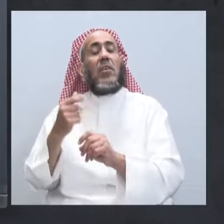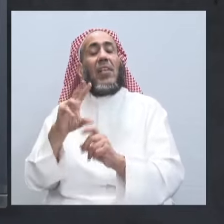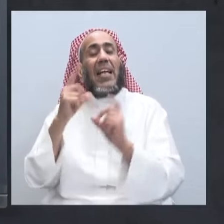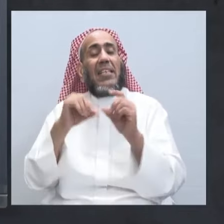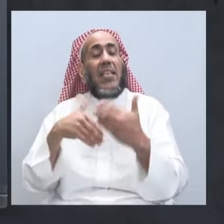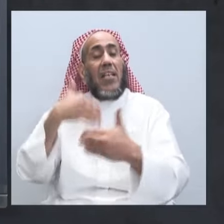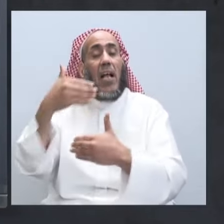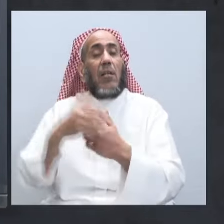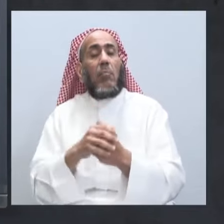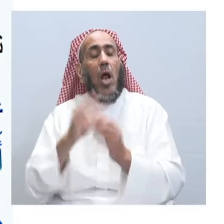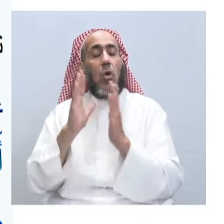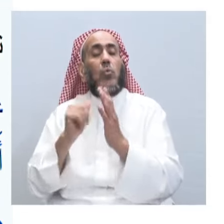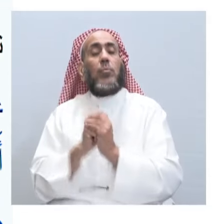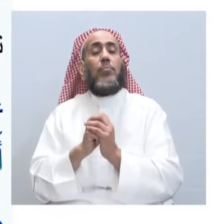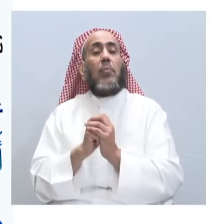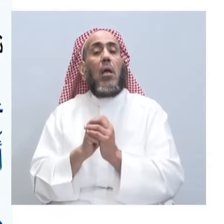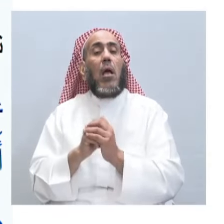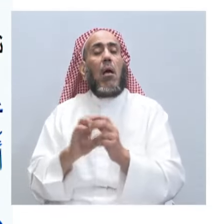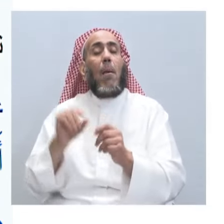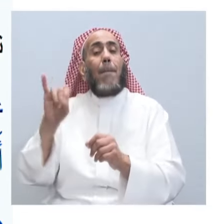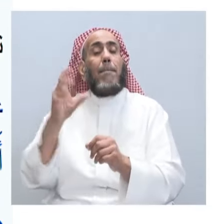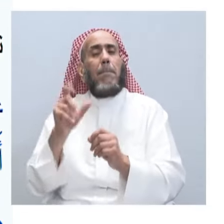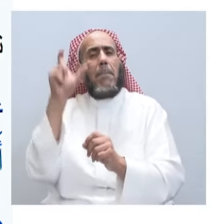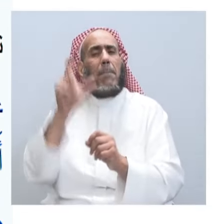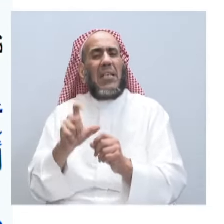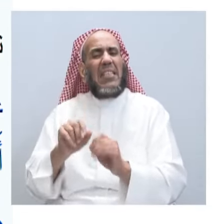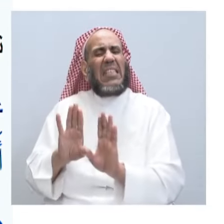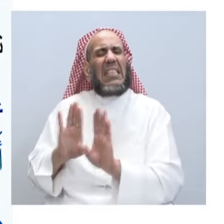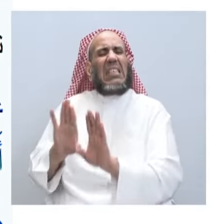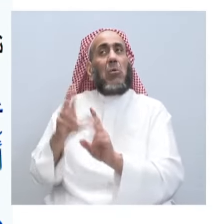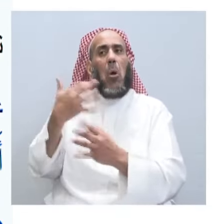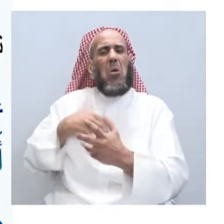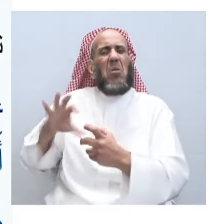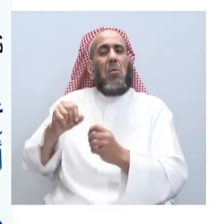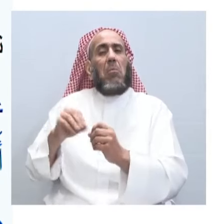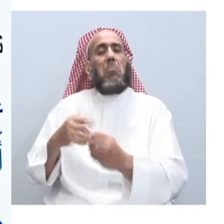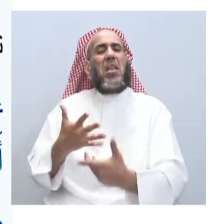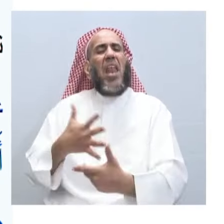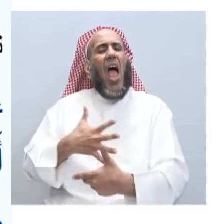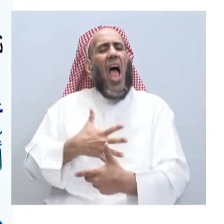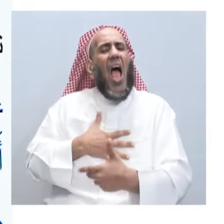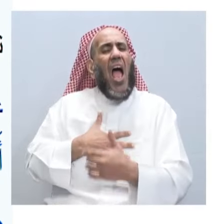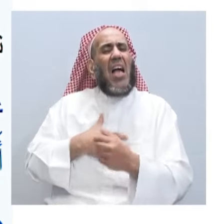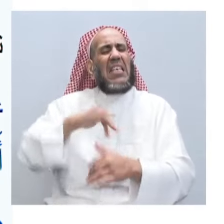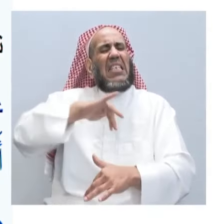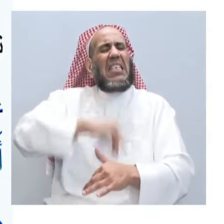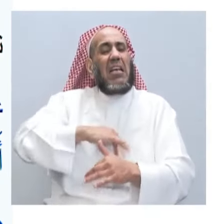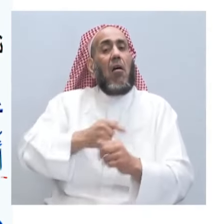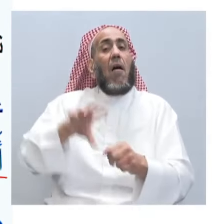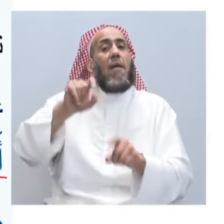ركزوا معي هنا من ردته الطيره من حاجه فقد